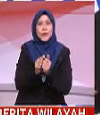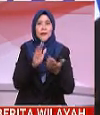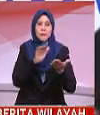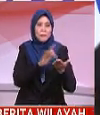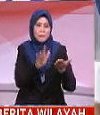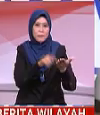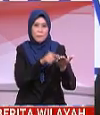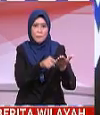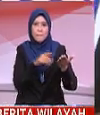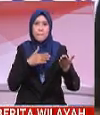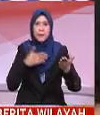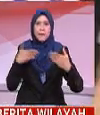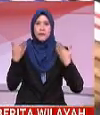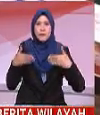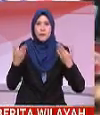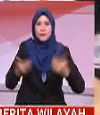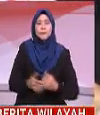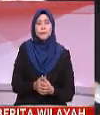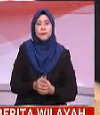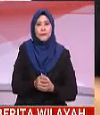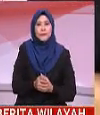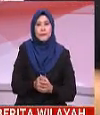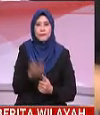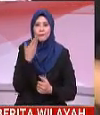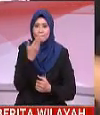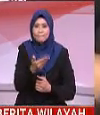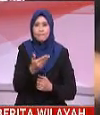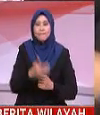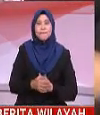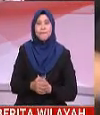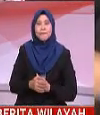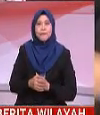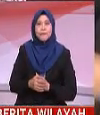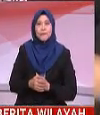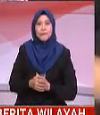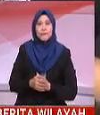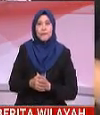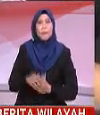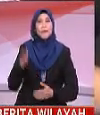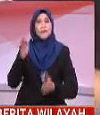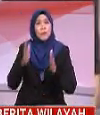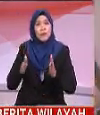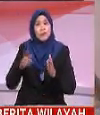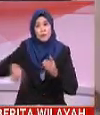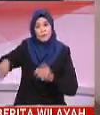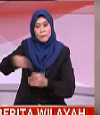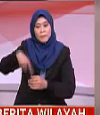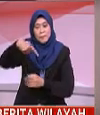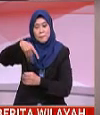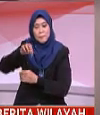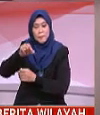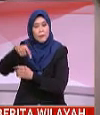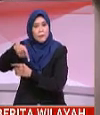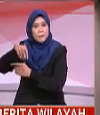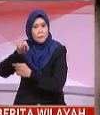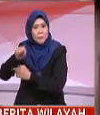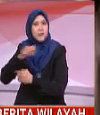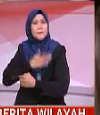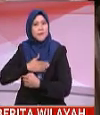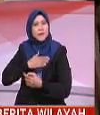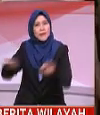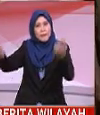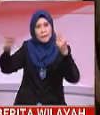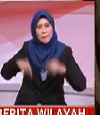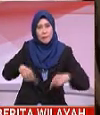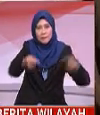MySejahtera. Okey, baik, terima kasih Puan Atika Madbi. Dan bagi penduduk di Kampung Pimping juga, kita alu-alukan kehadiran